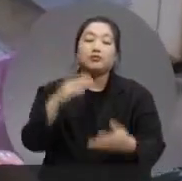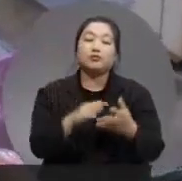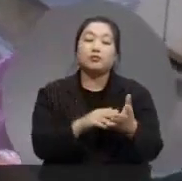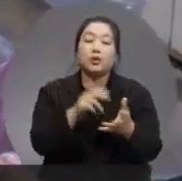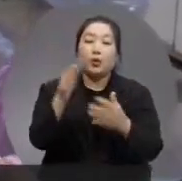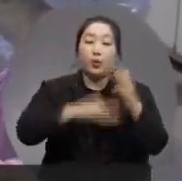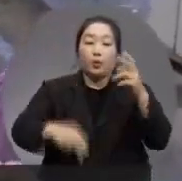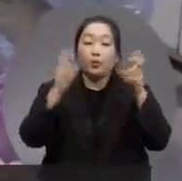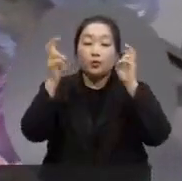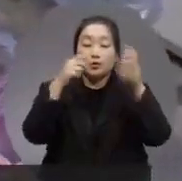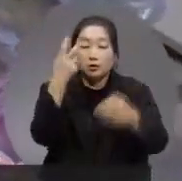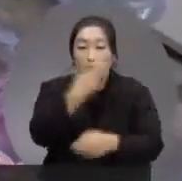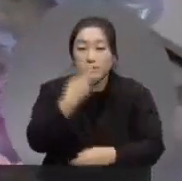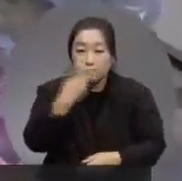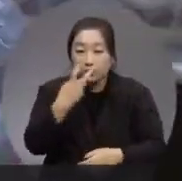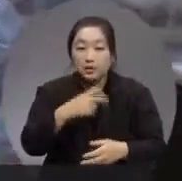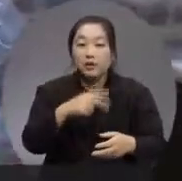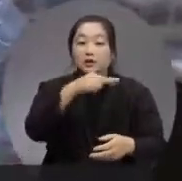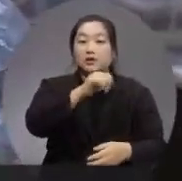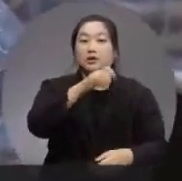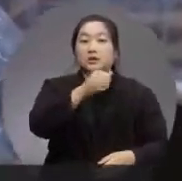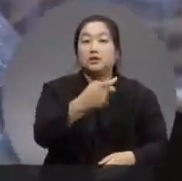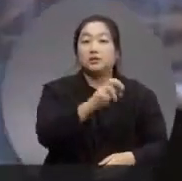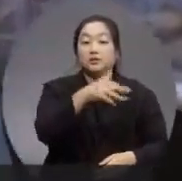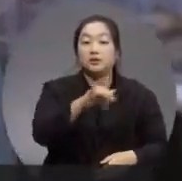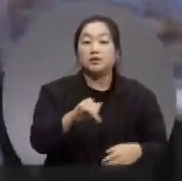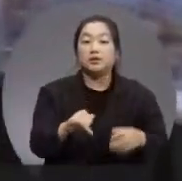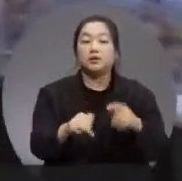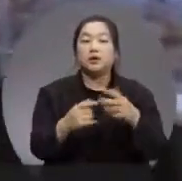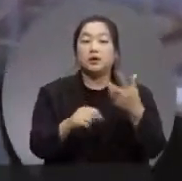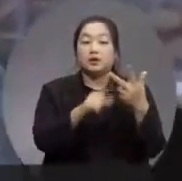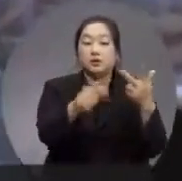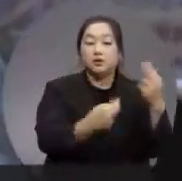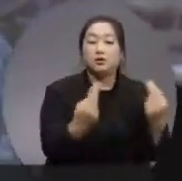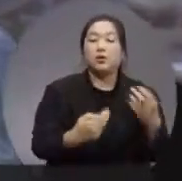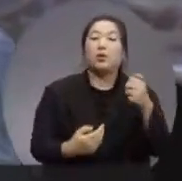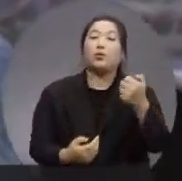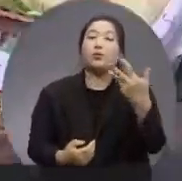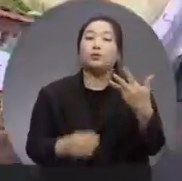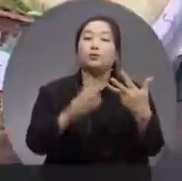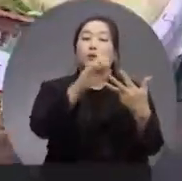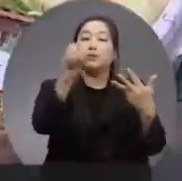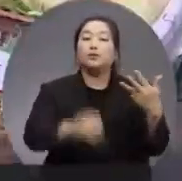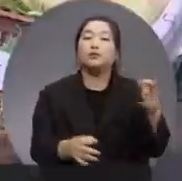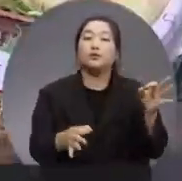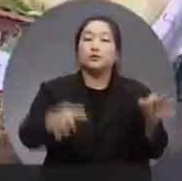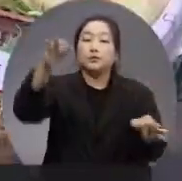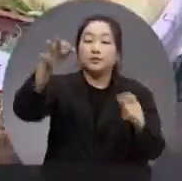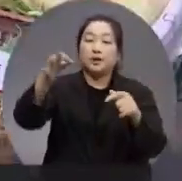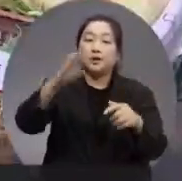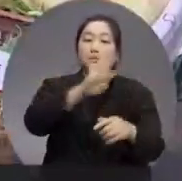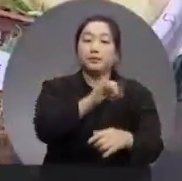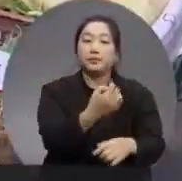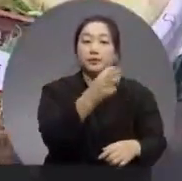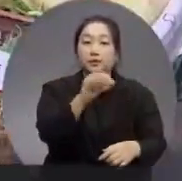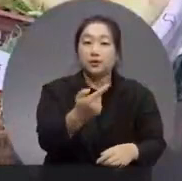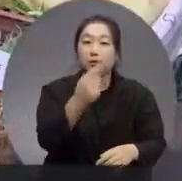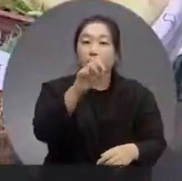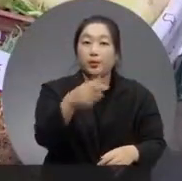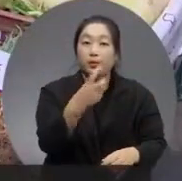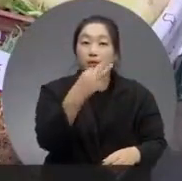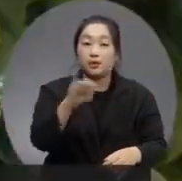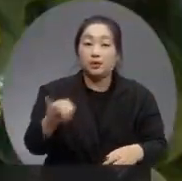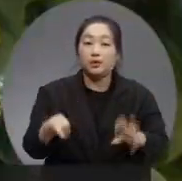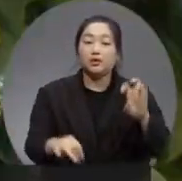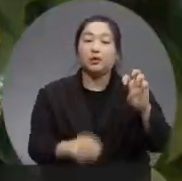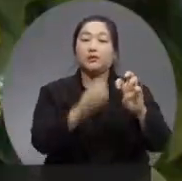한국농산식품유통공사 조사에서도 시금치는 한달 전보다 무려 58% 급등했고, 브로콜리와 무도 30%